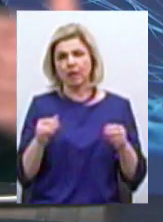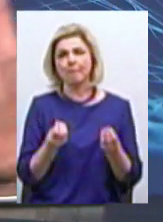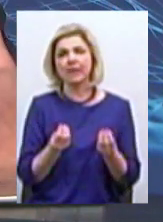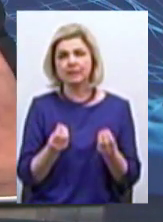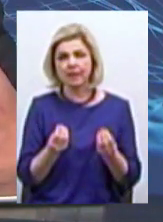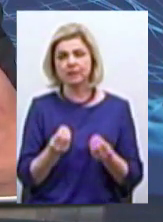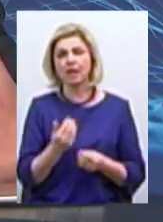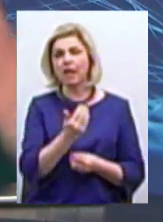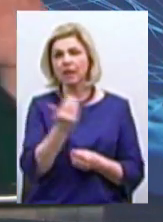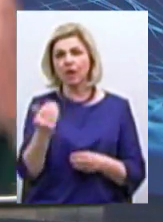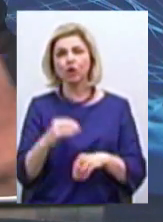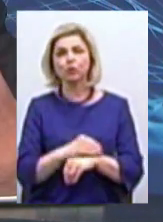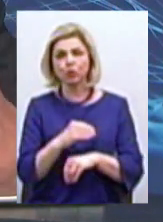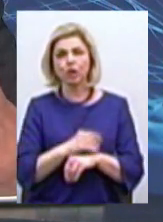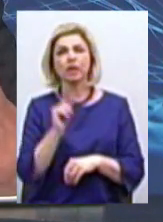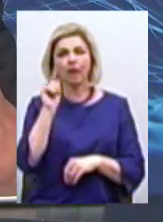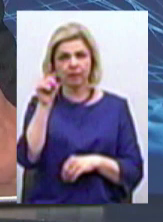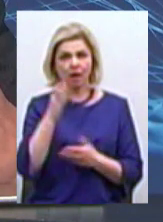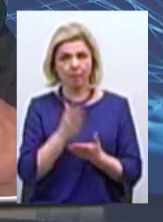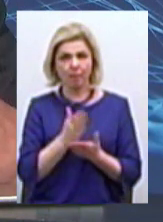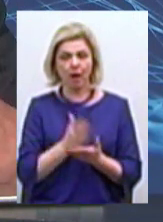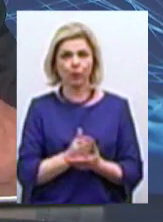їхні дружини мають. До речі,